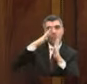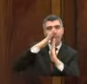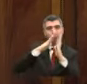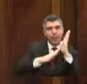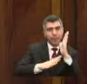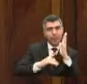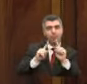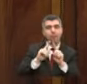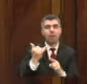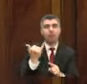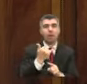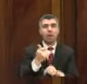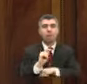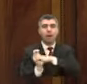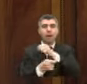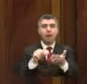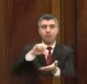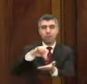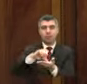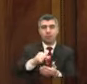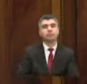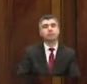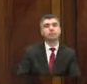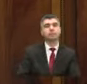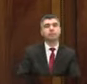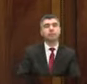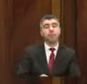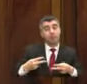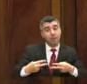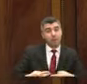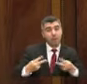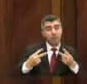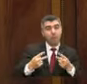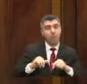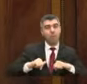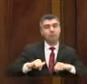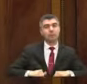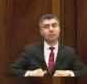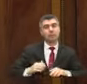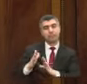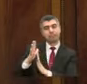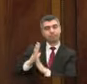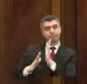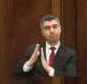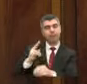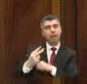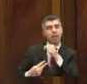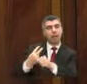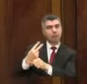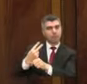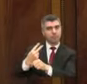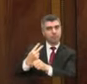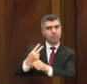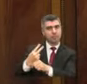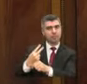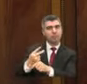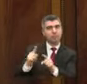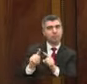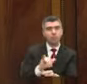القروي. وفي هذا السياق أصدرت الوزارة خلال السنتين الأخيرتين عدد غير مسبوق من